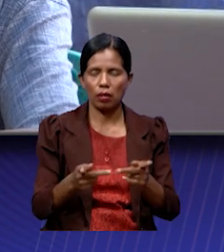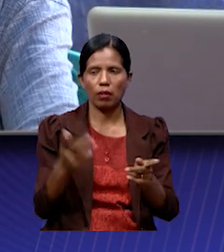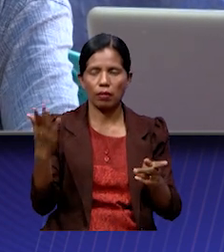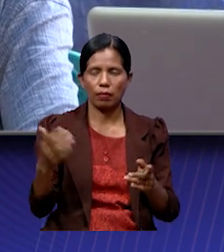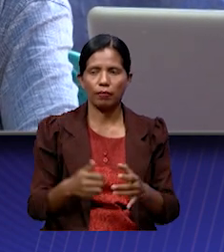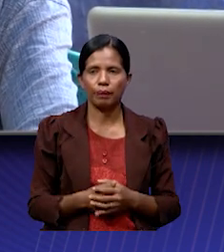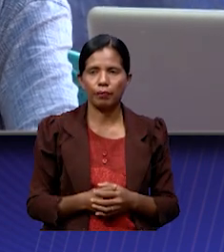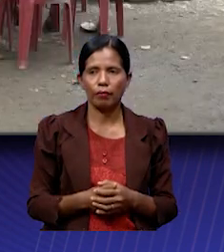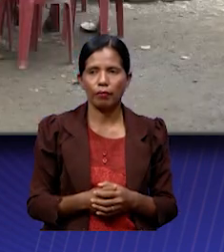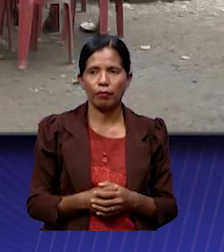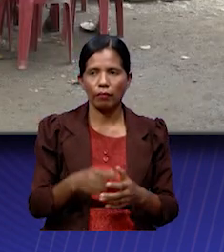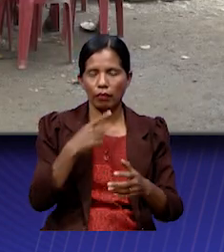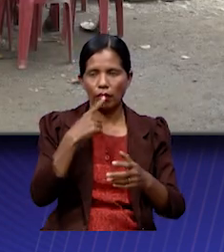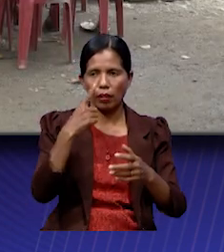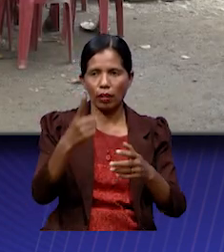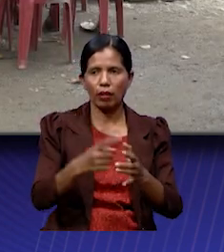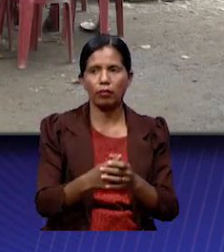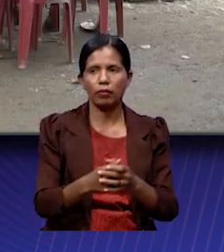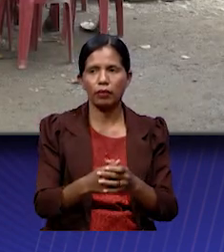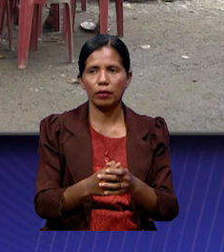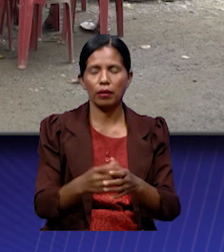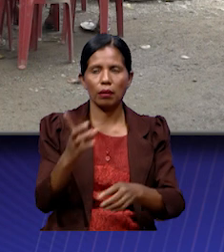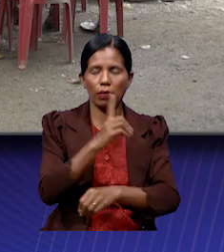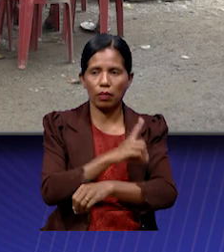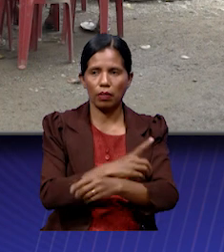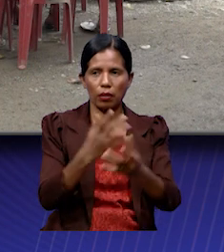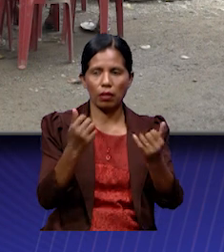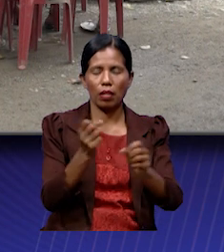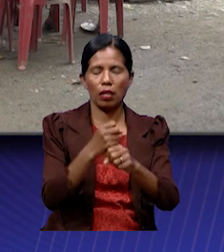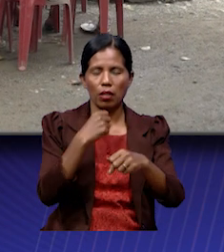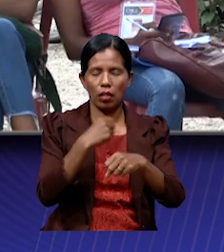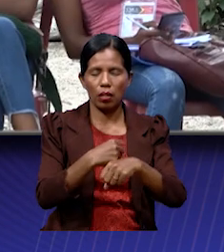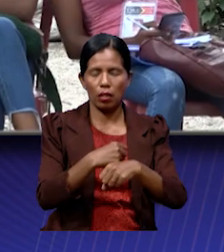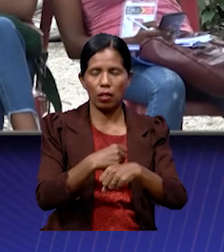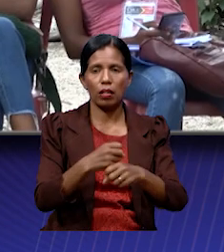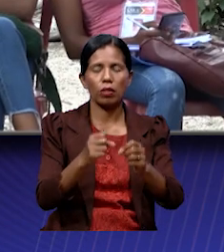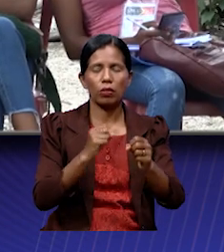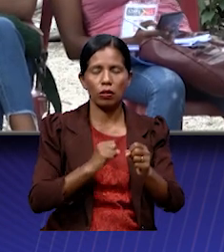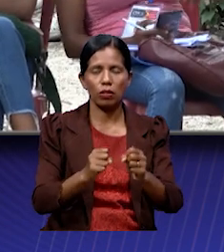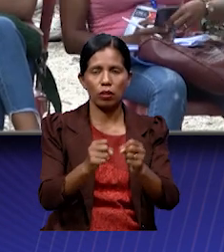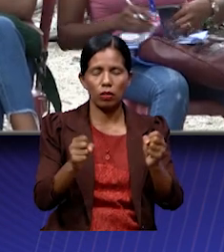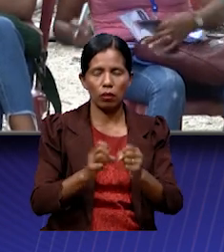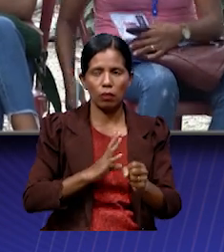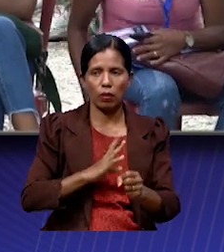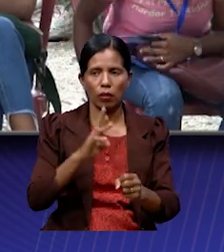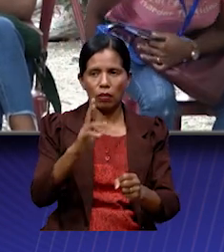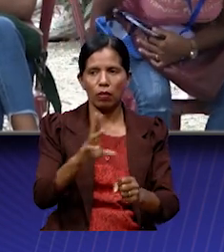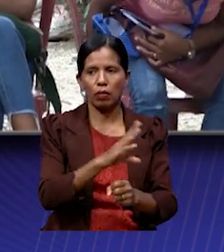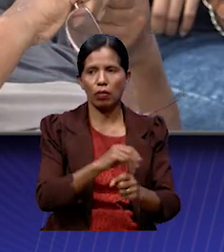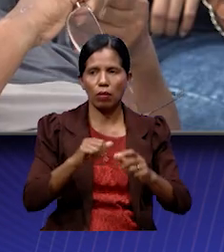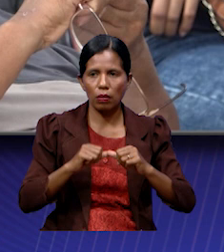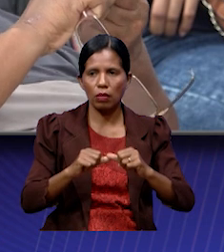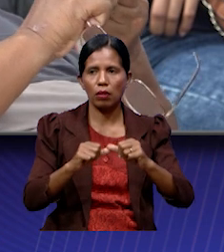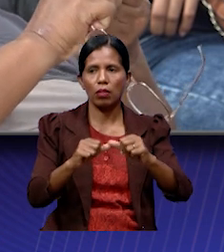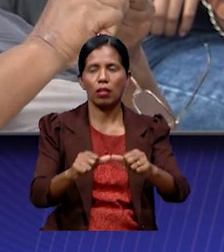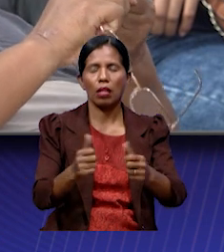popular kandidatu Antero Bendito da Silva niang ba lorong ohing halau iya suku Bekora aldea Becusi Centro, continua ba